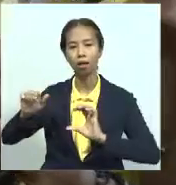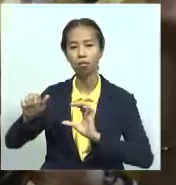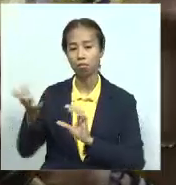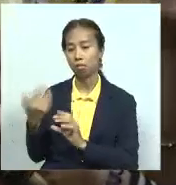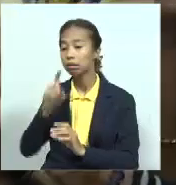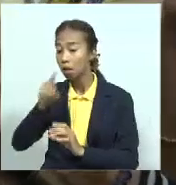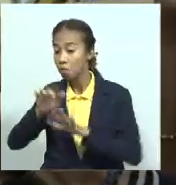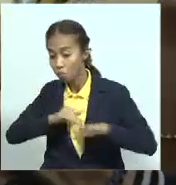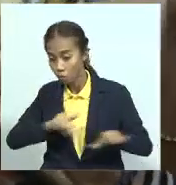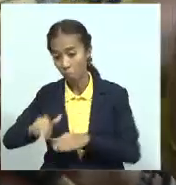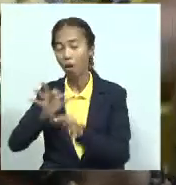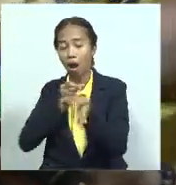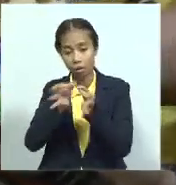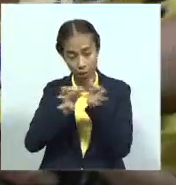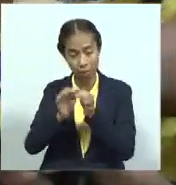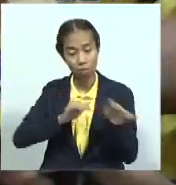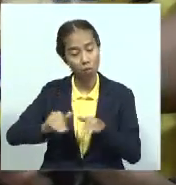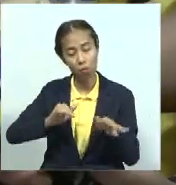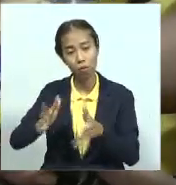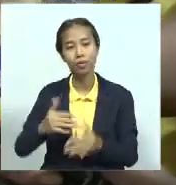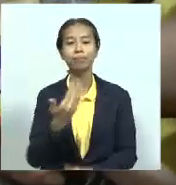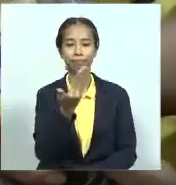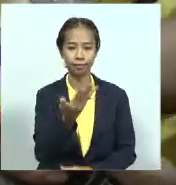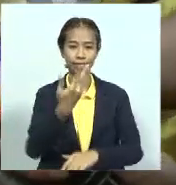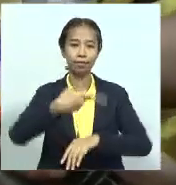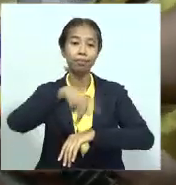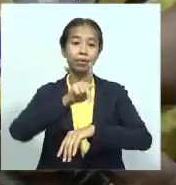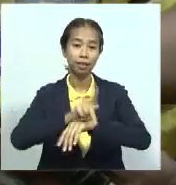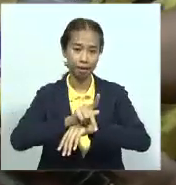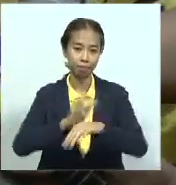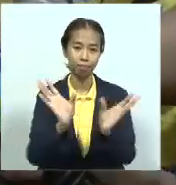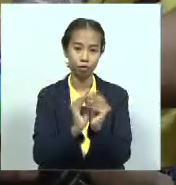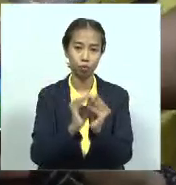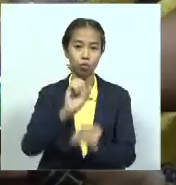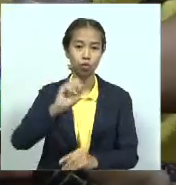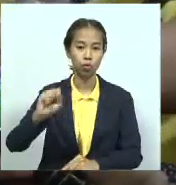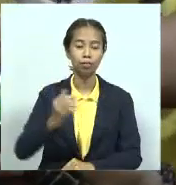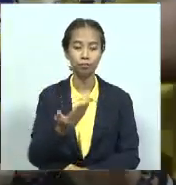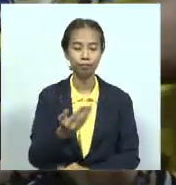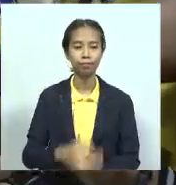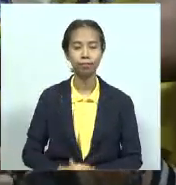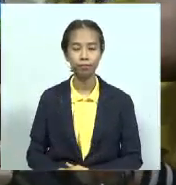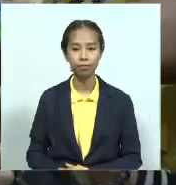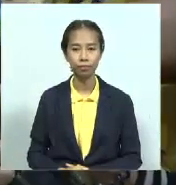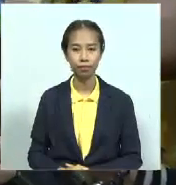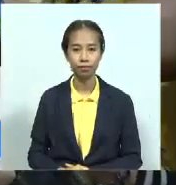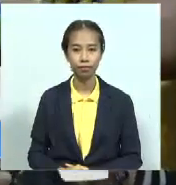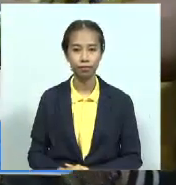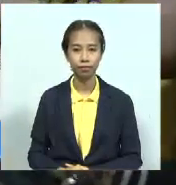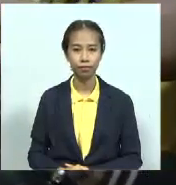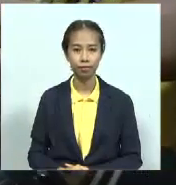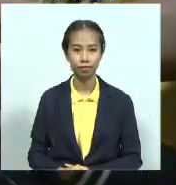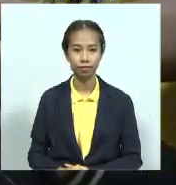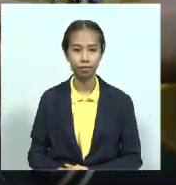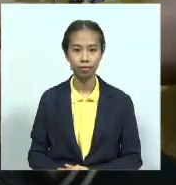ชี้แจงหรือไม่เราไปฟังเสียงประธานรัฐสภากันสักหน่อยค่ะ อันนี้คือการตั้